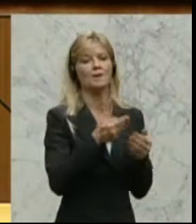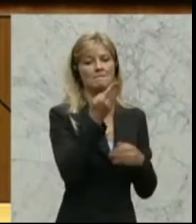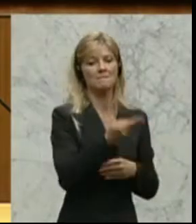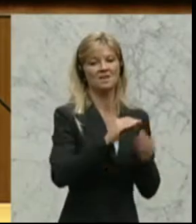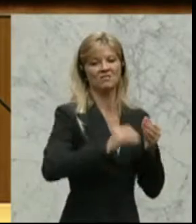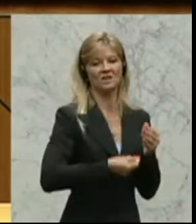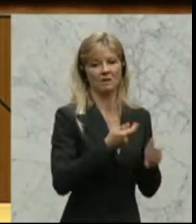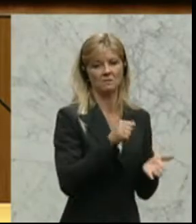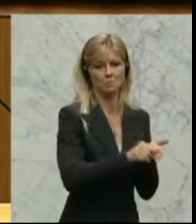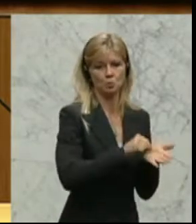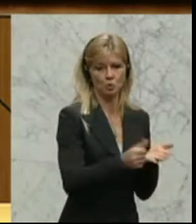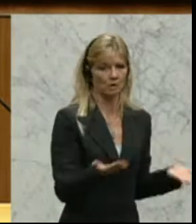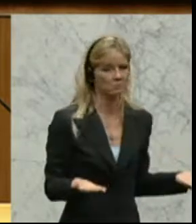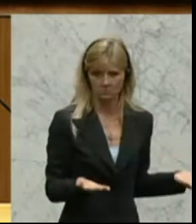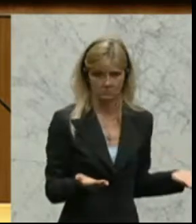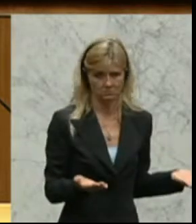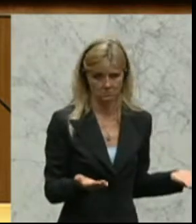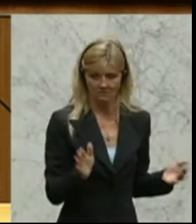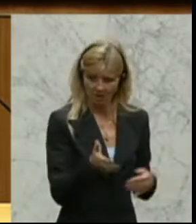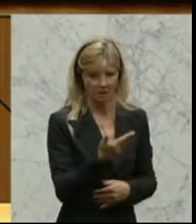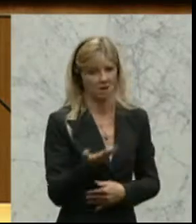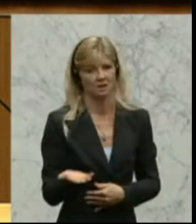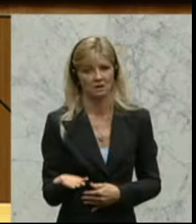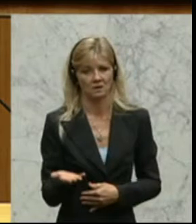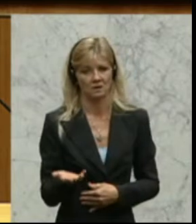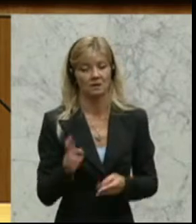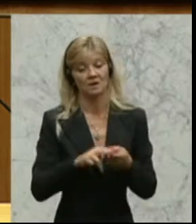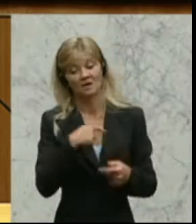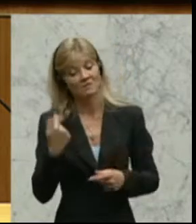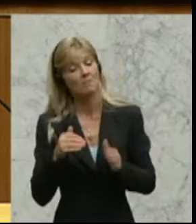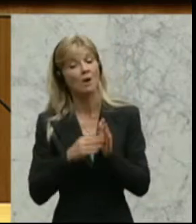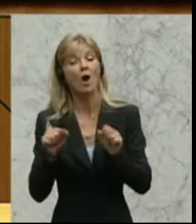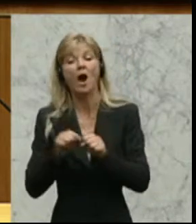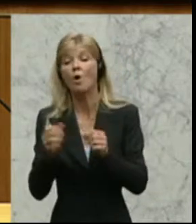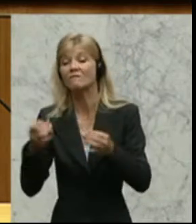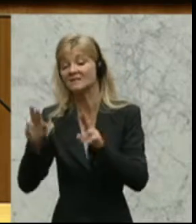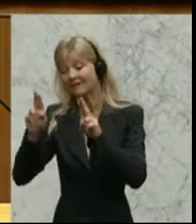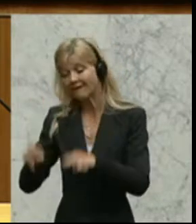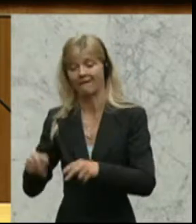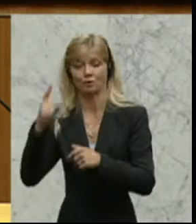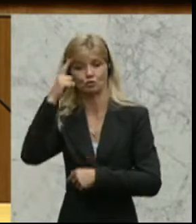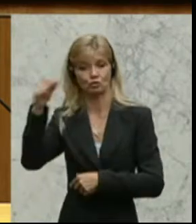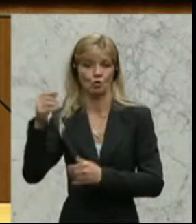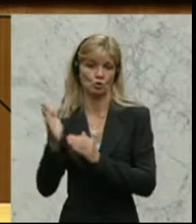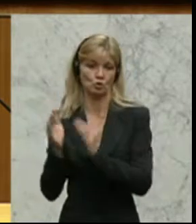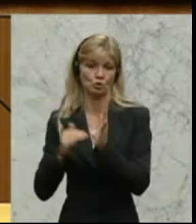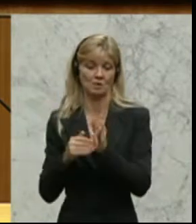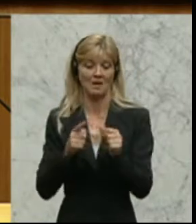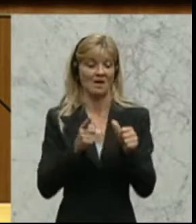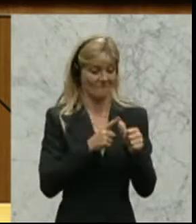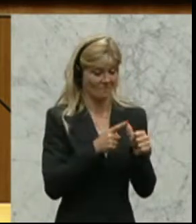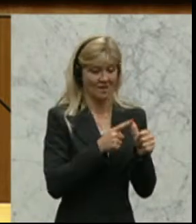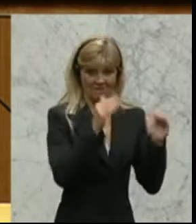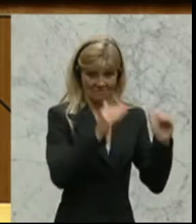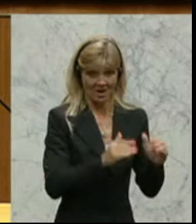Und wir brauchen natürlich auch ein gerechteres Steuersystem. Wem weniger, dem einfacher, muss es auch gerechter werden. Und